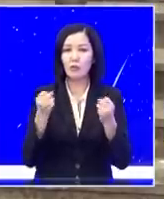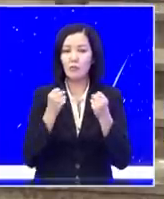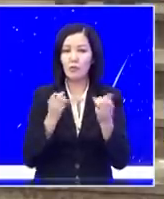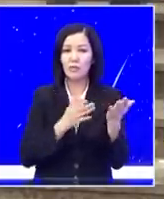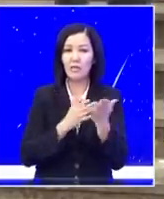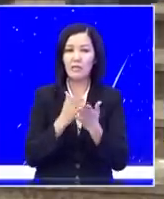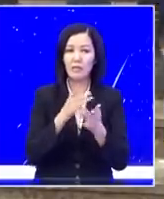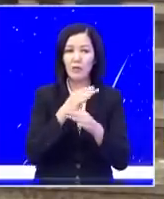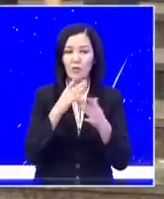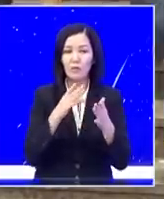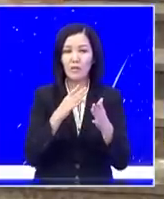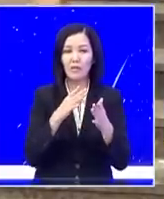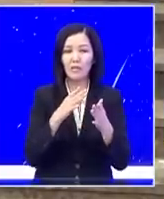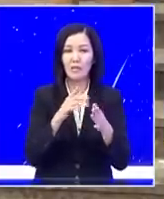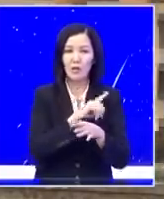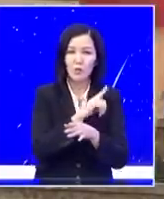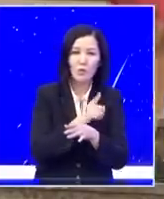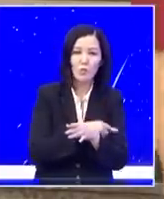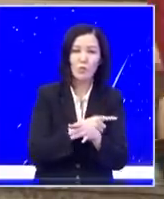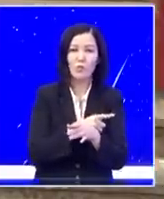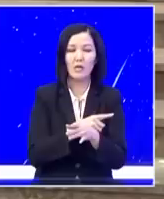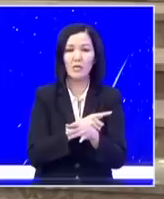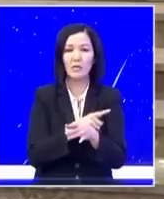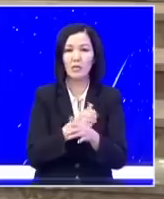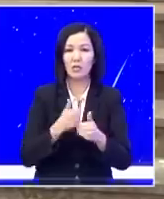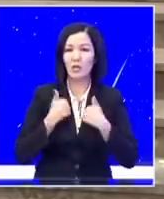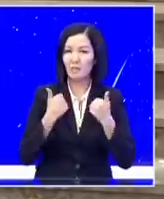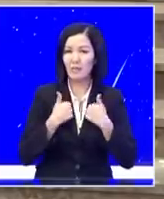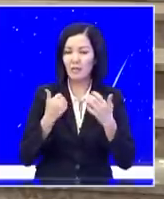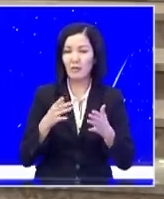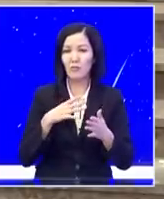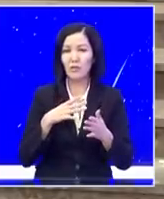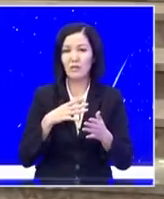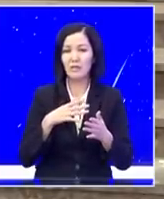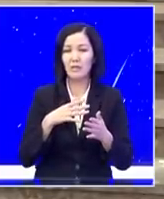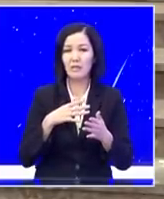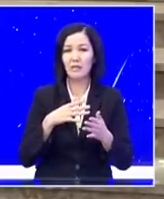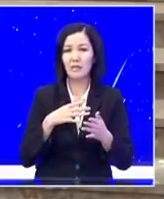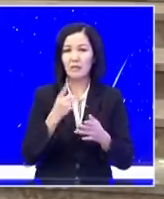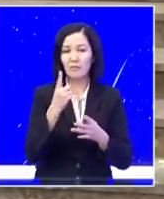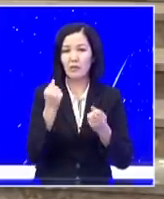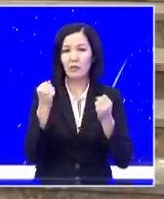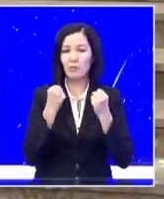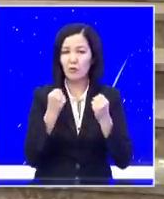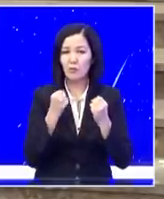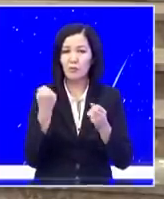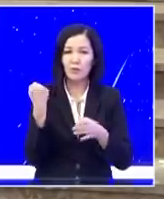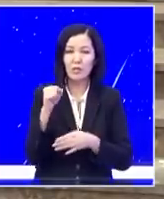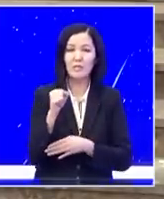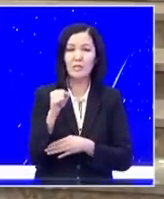біздің жігіттерге рух беріп, жігер беріп, шабыттандырып отыратын әрқашан. Бір спортшымыз бір жерде жеңіске